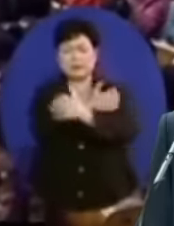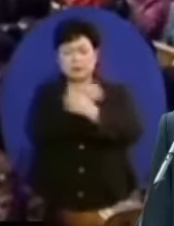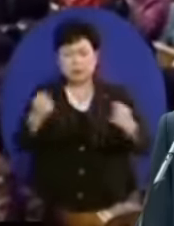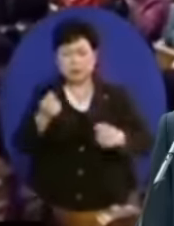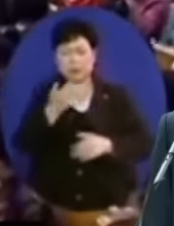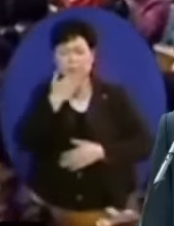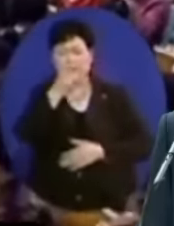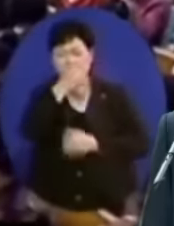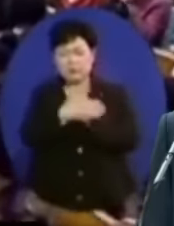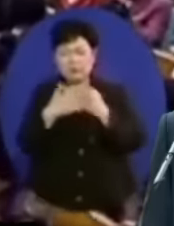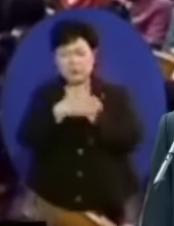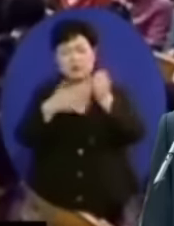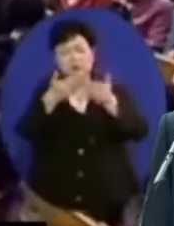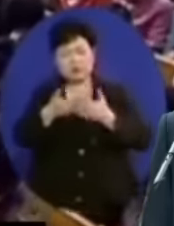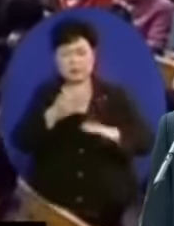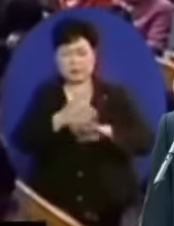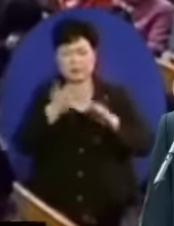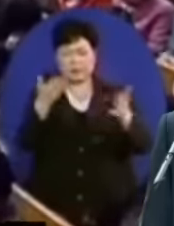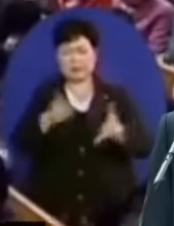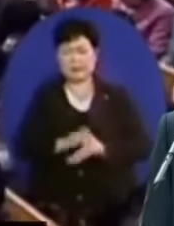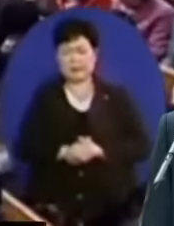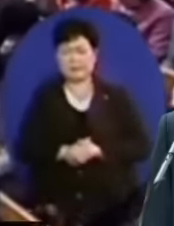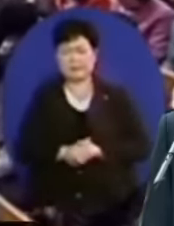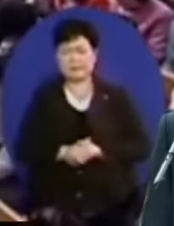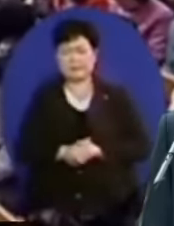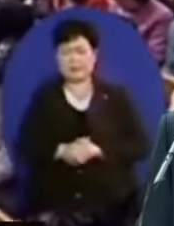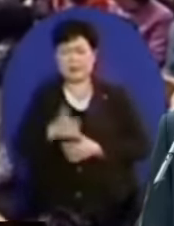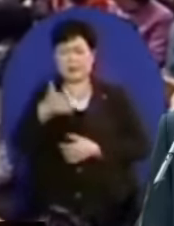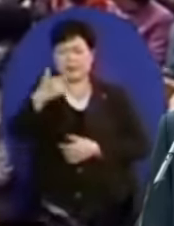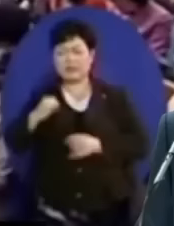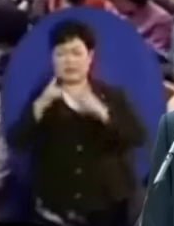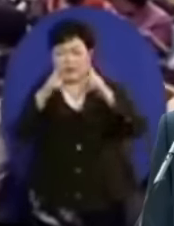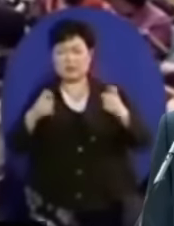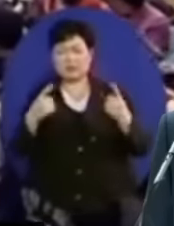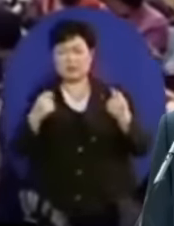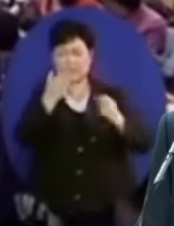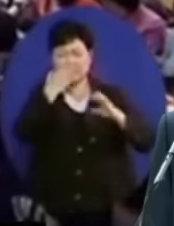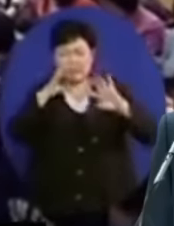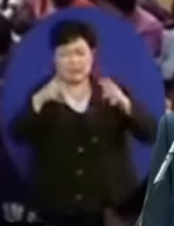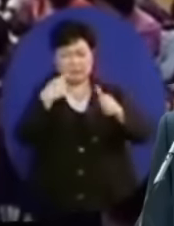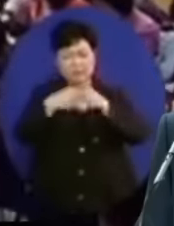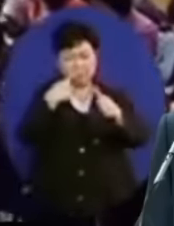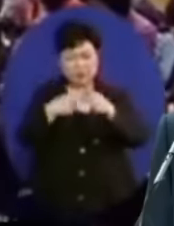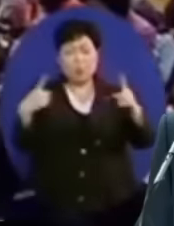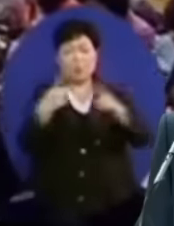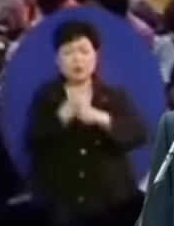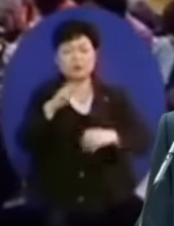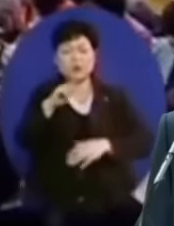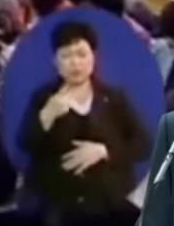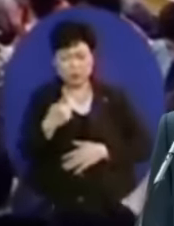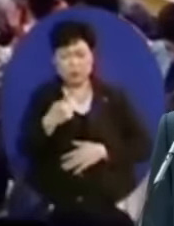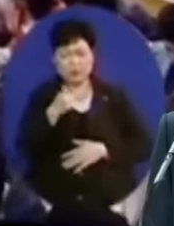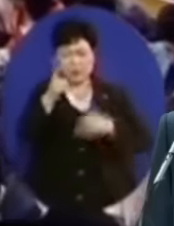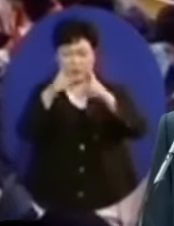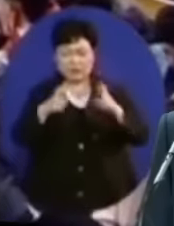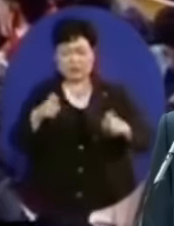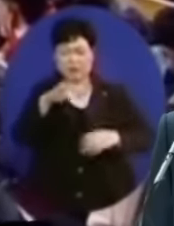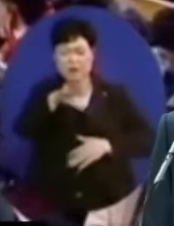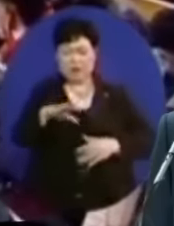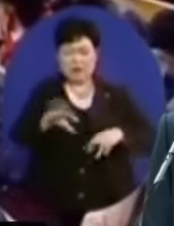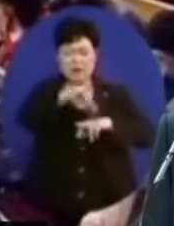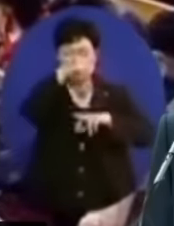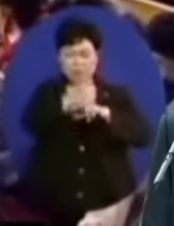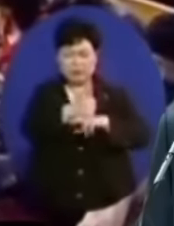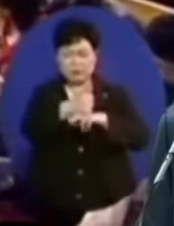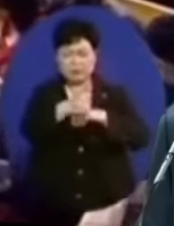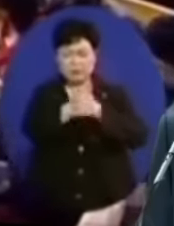수 있는 은혜를 주신 것을 감사합니다. 니느웨 성같이 이스라엘을 핍박하던 원수라도 그 성에 임금님을